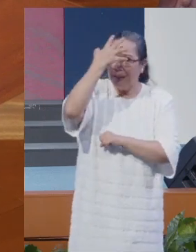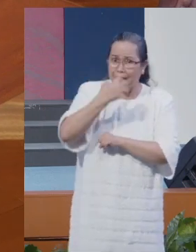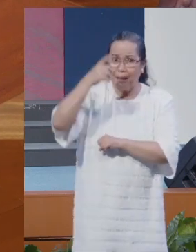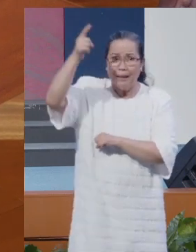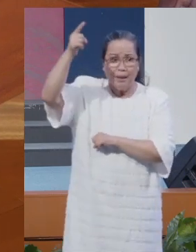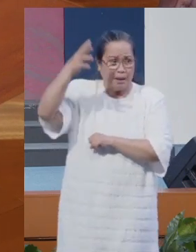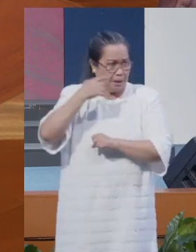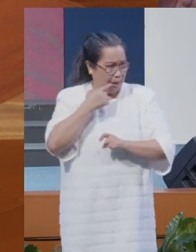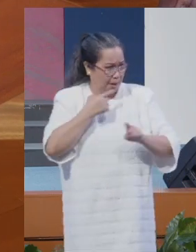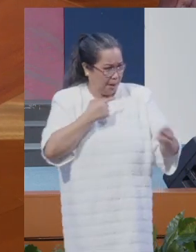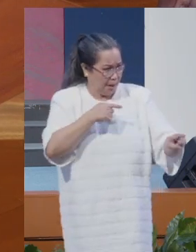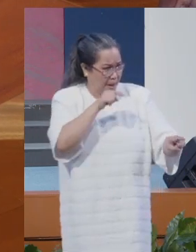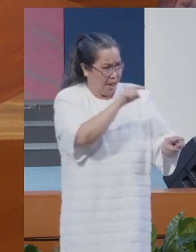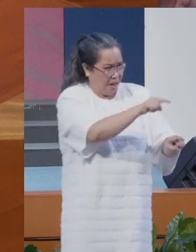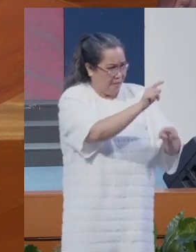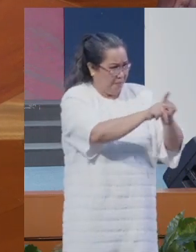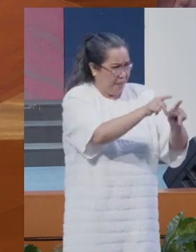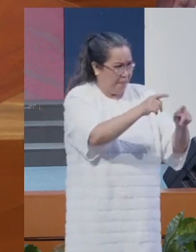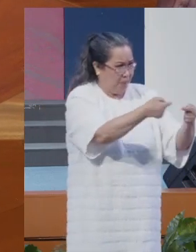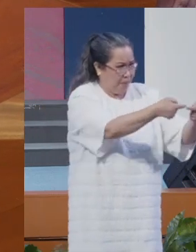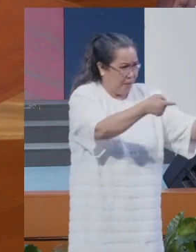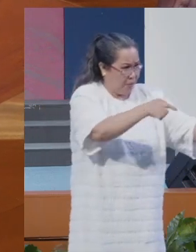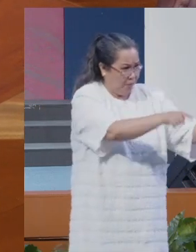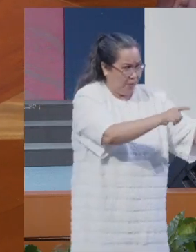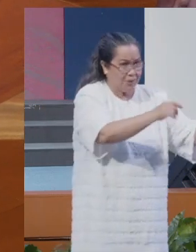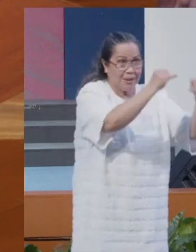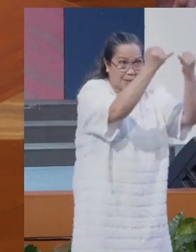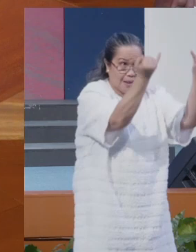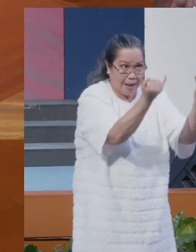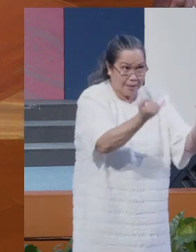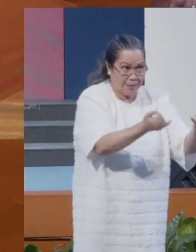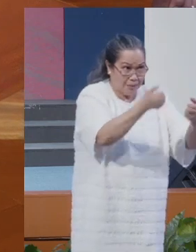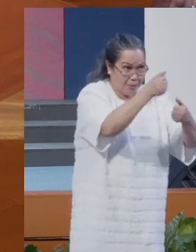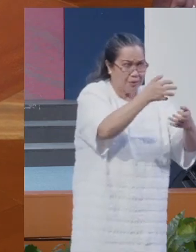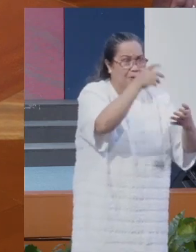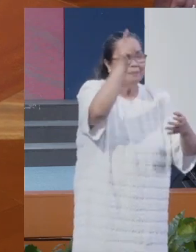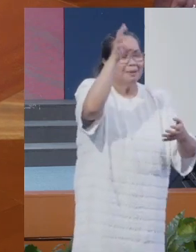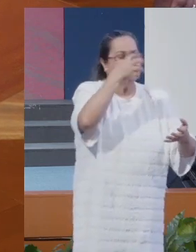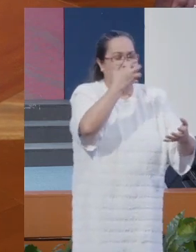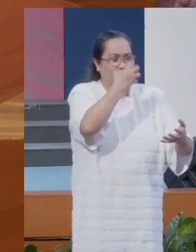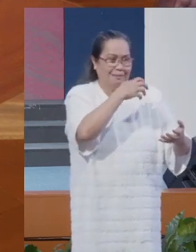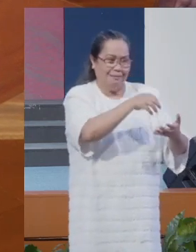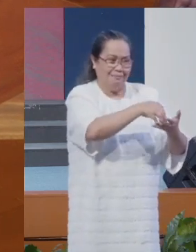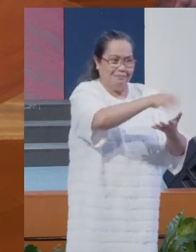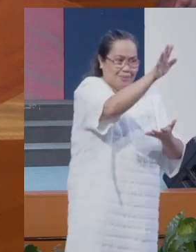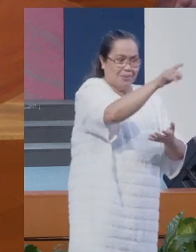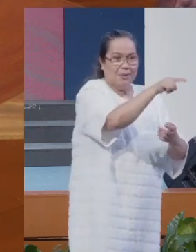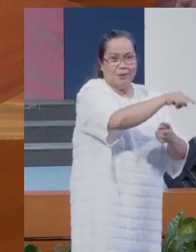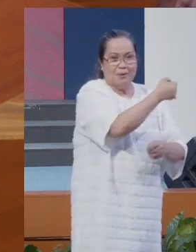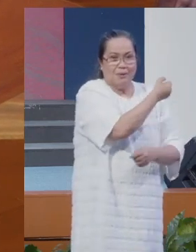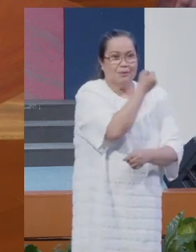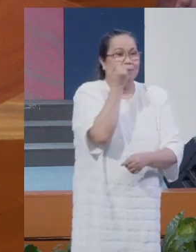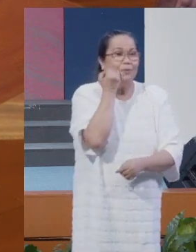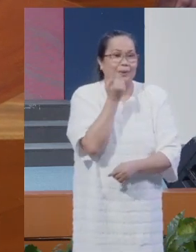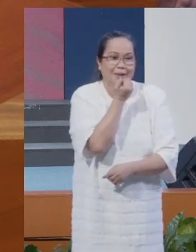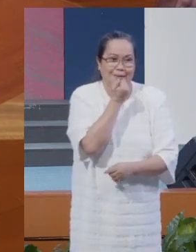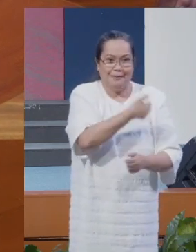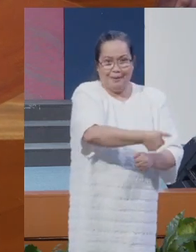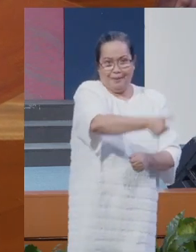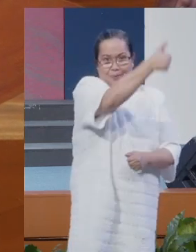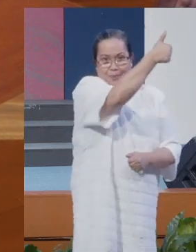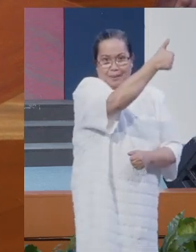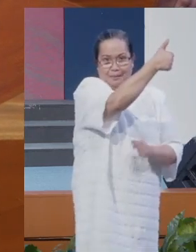Diyos sa mga idolatry ng mga bayan na nandun sa promised land na yon na kanyang pinalayas. So hindi dahil